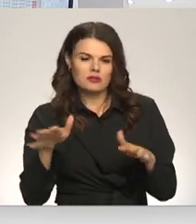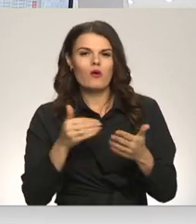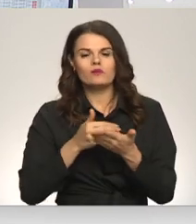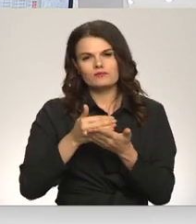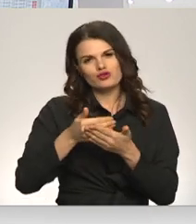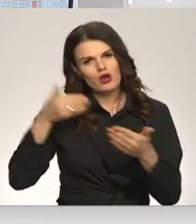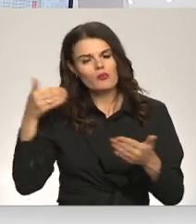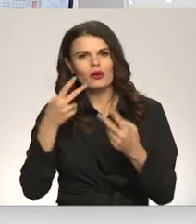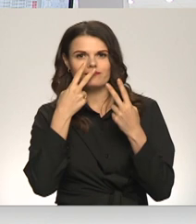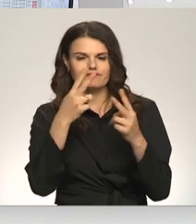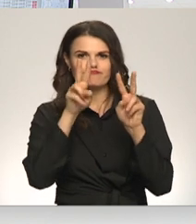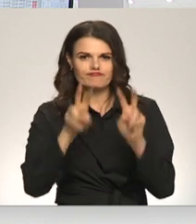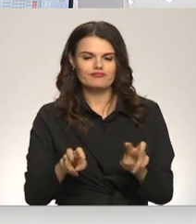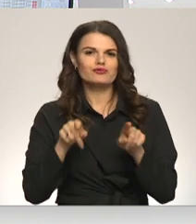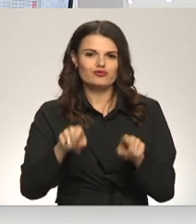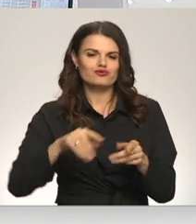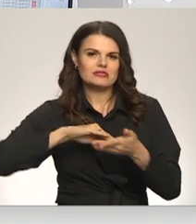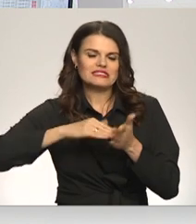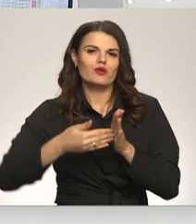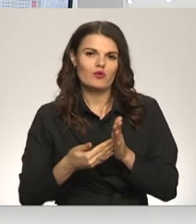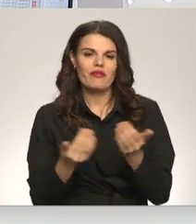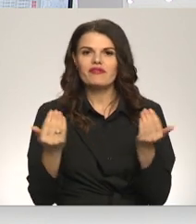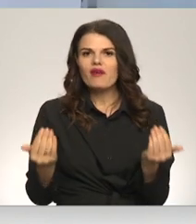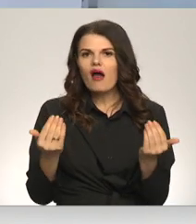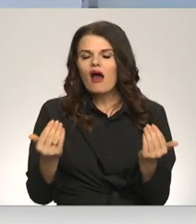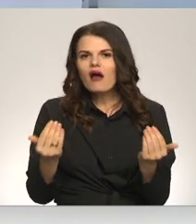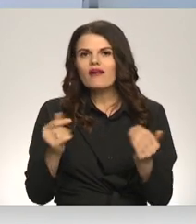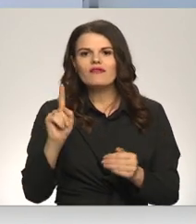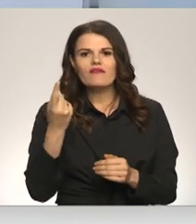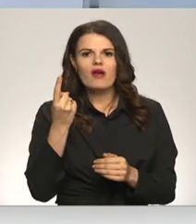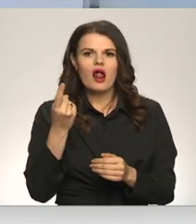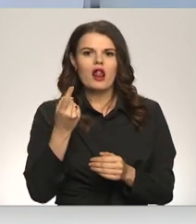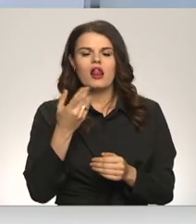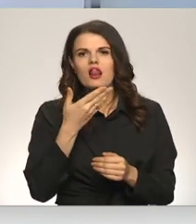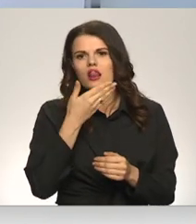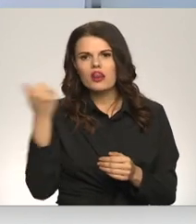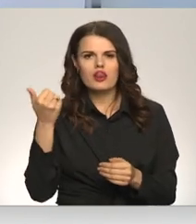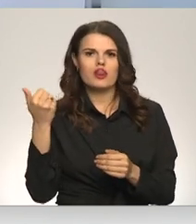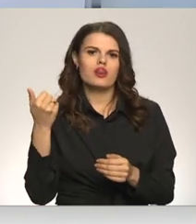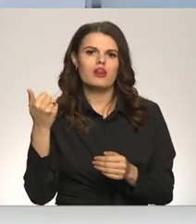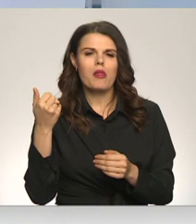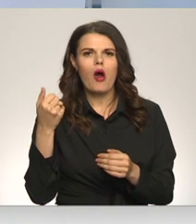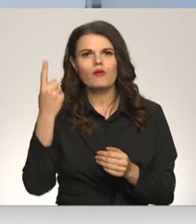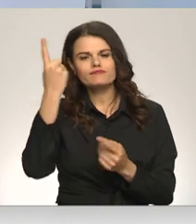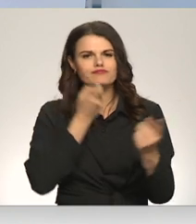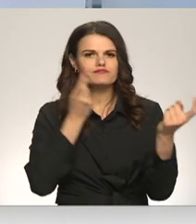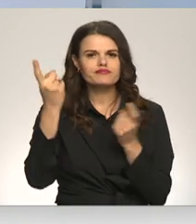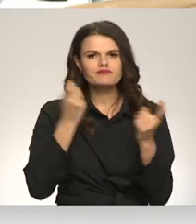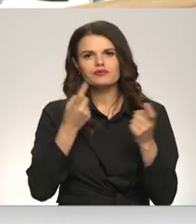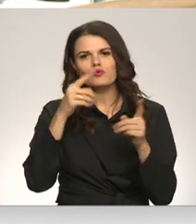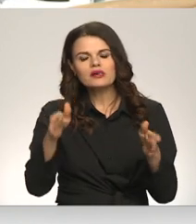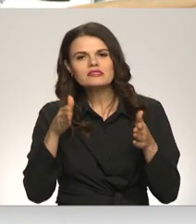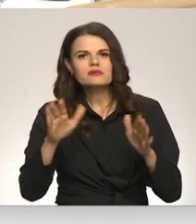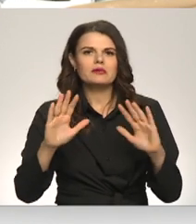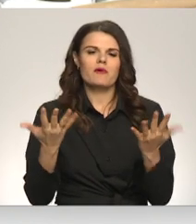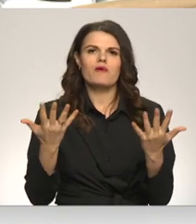situāciju, patreiz nav vēl tādu signālu no veselības aprūpes iestādēm no slimnīcām, ka mums